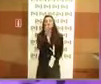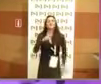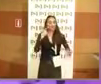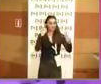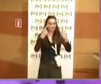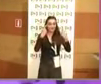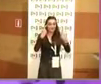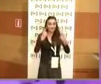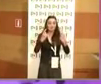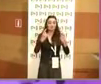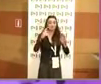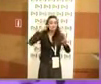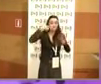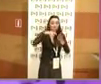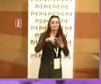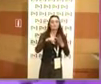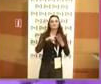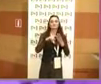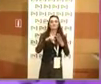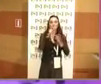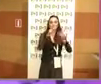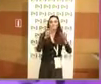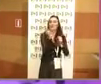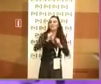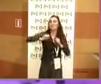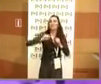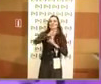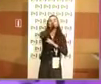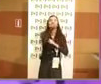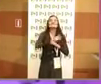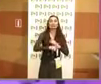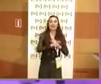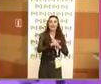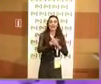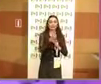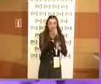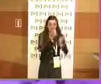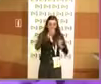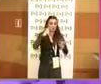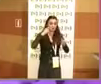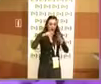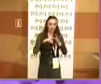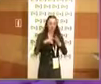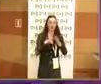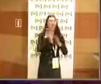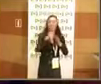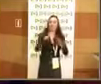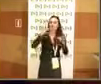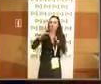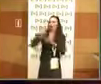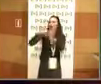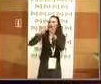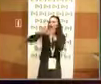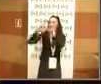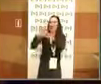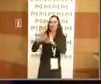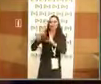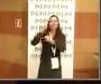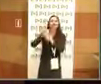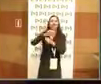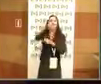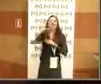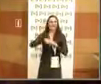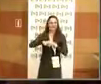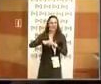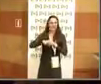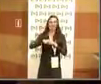in campo i democratici italiani per cambiare la storia di questo paese. E questa è la verità. E